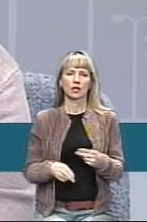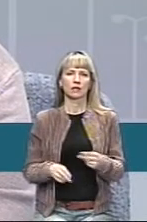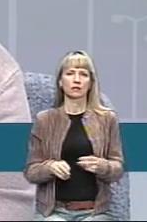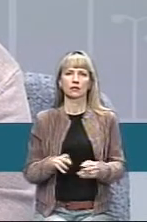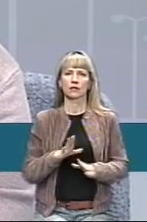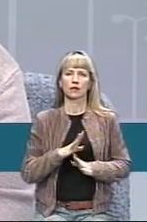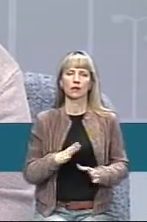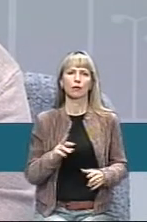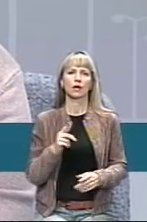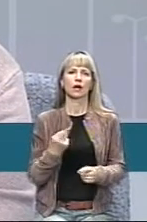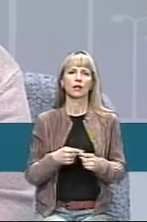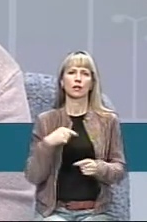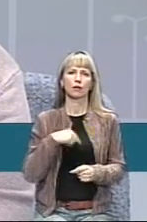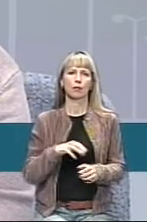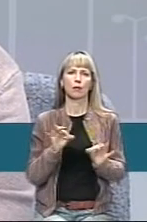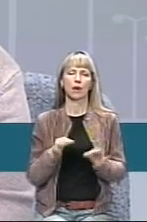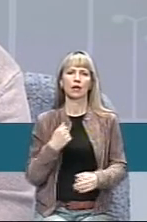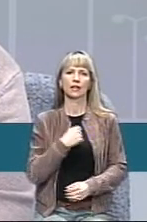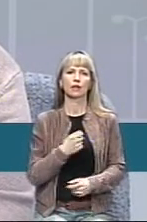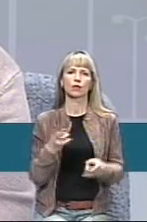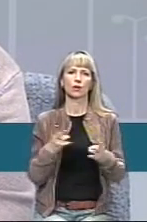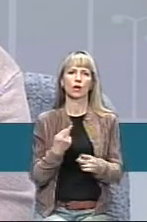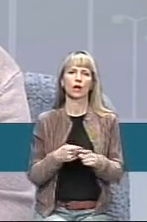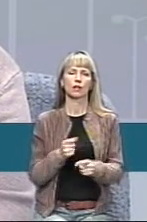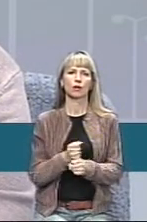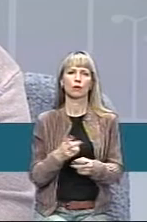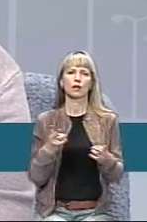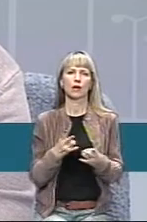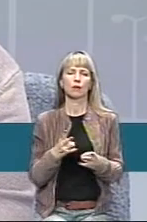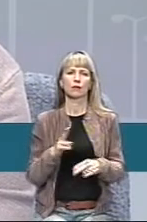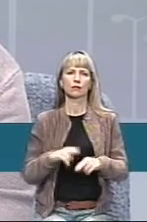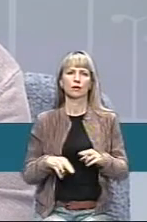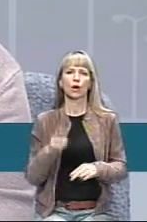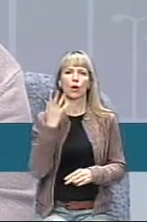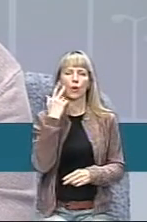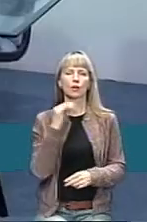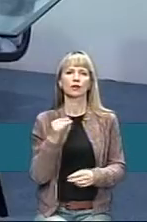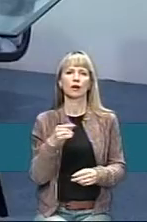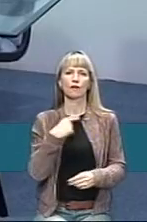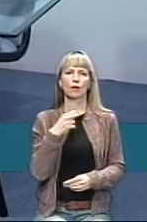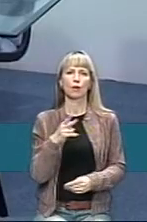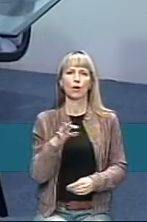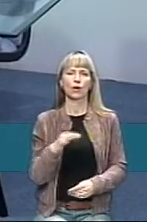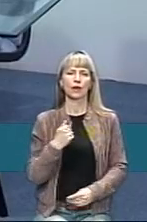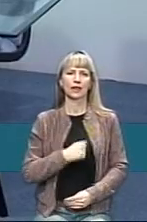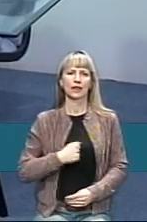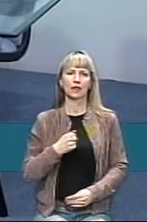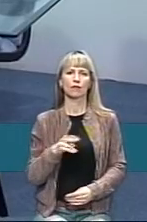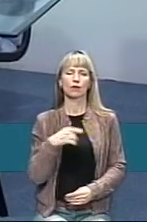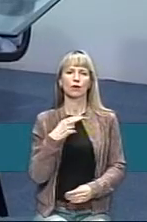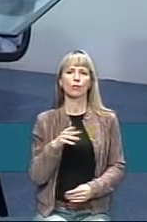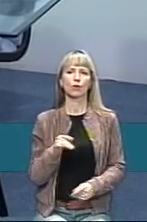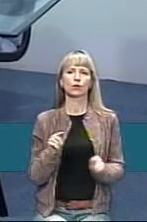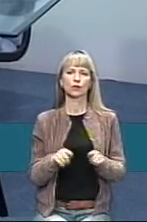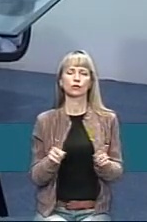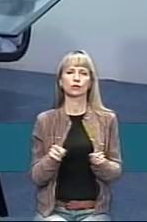Це праведний гнів? Треба це робити? Чи треба розбудовувати? Бо коли йдеться про гнів, то йдеться про те,